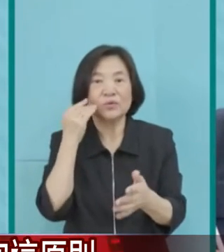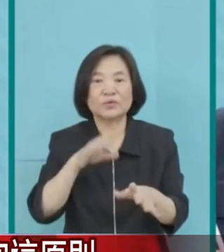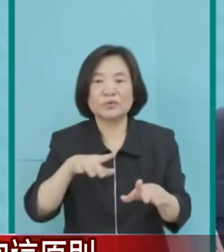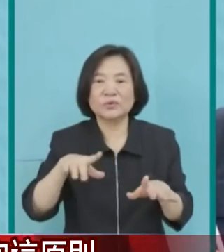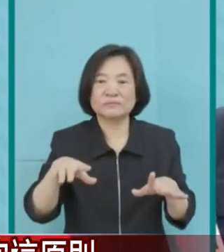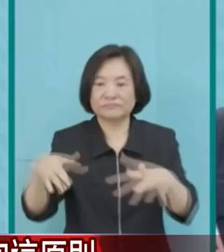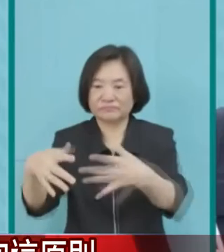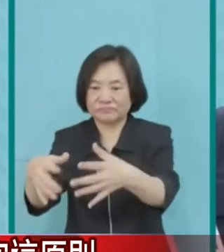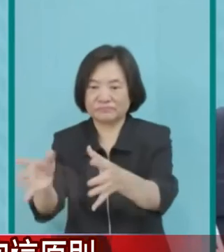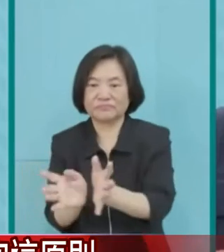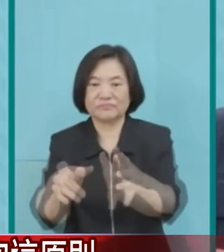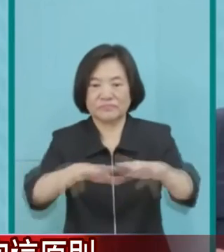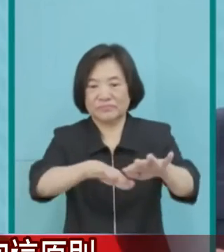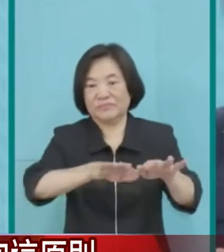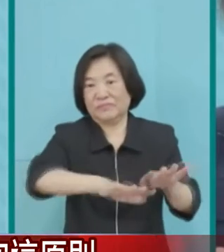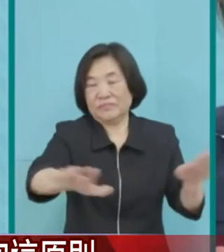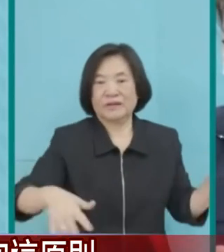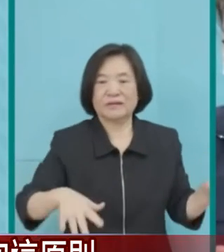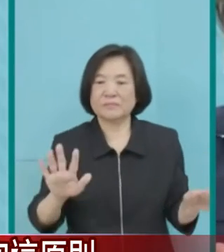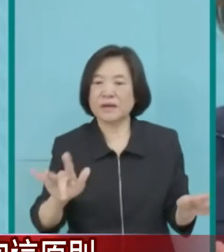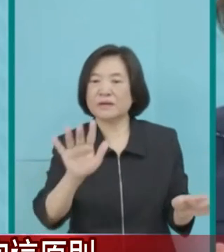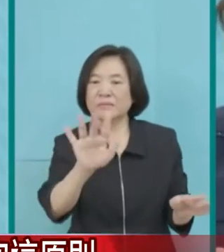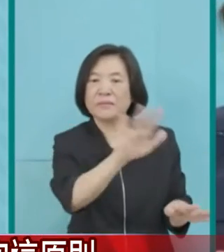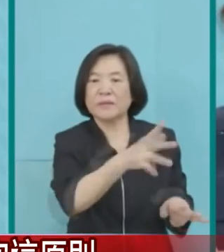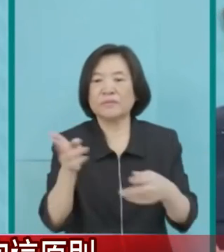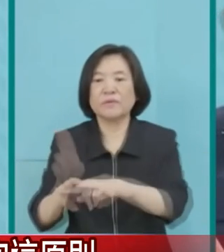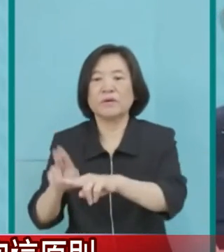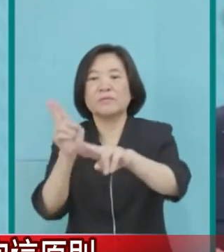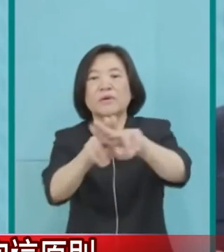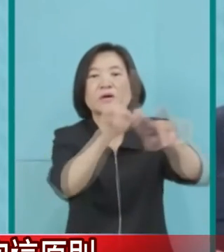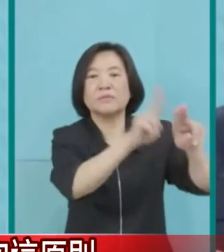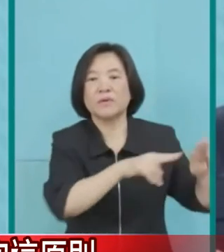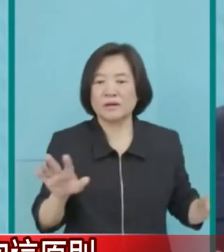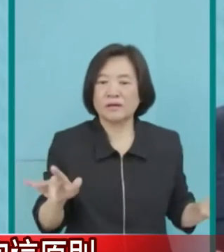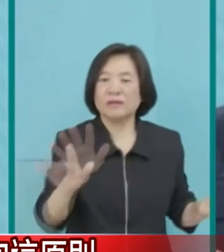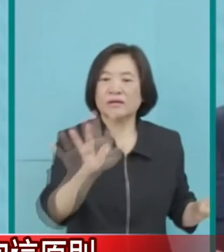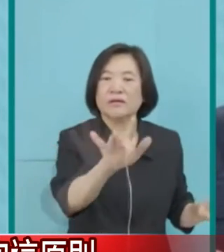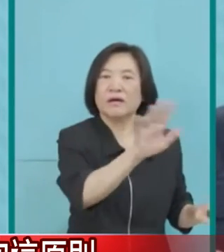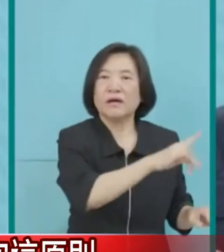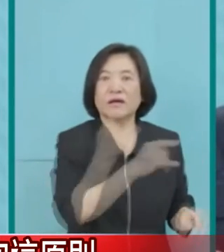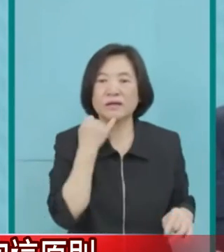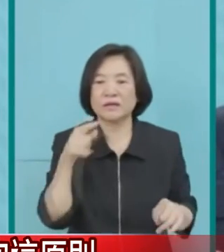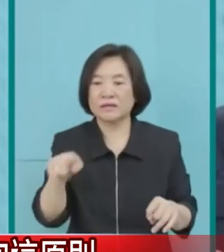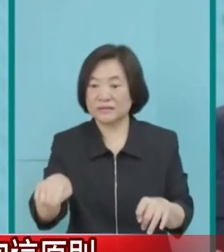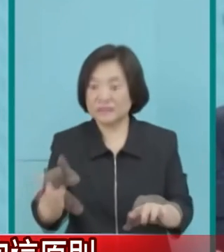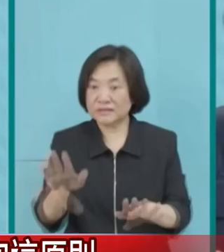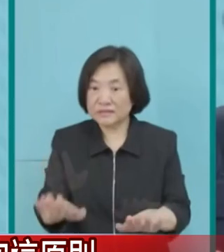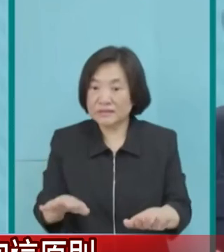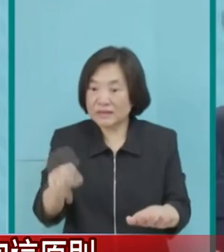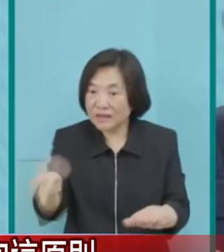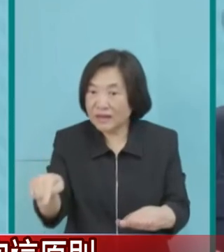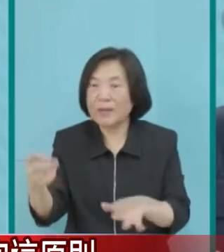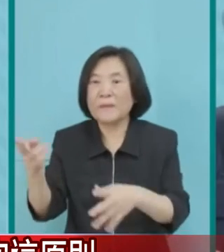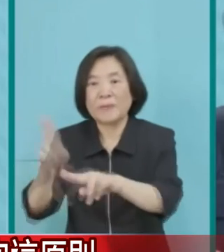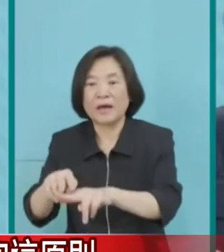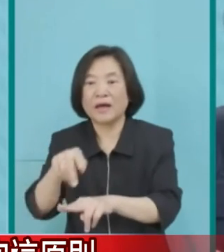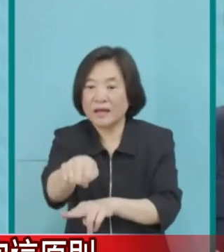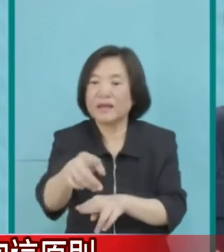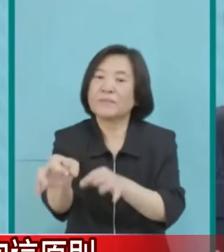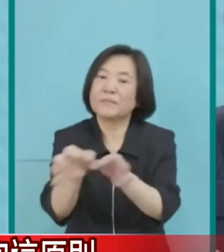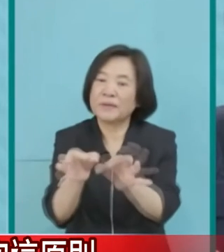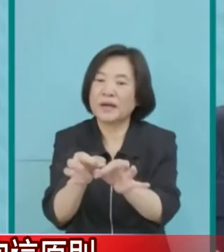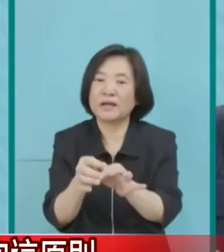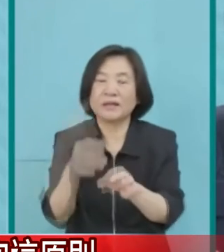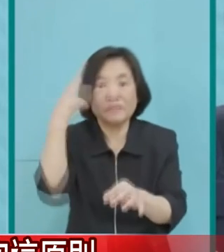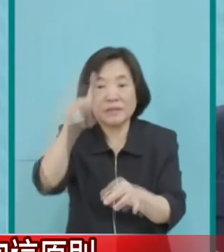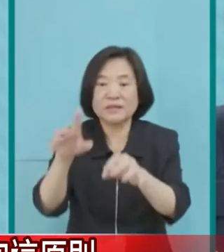部分了？比方说从四分之一开始大家轮流，我们可以从四分之一开始轮流，你知道吗？来看看，也就是说，我们要设法让这个